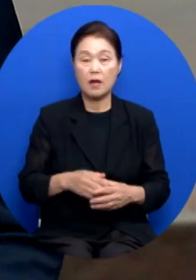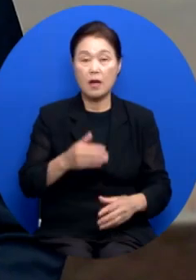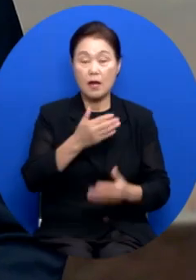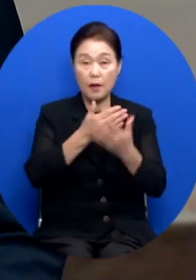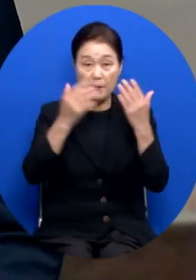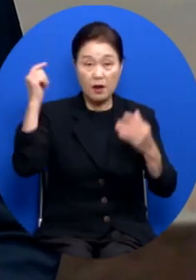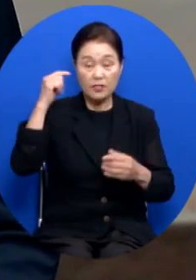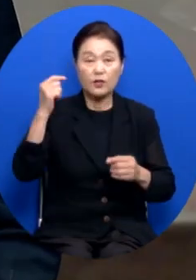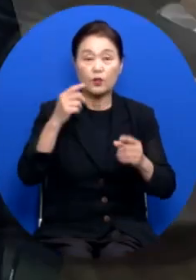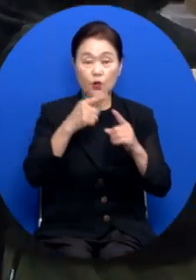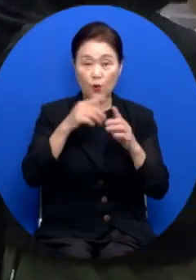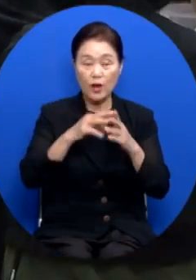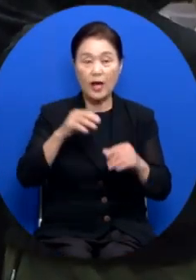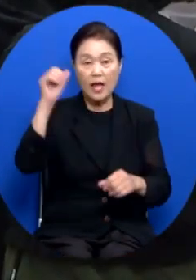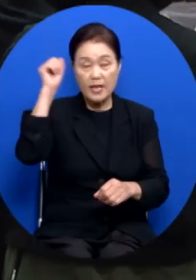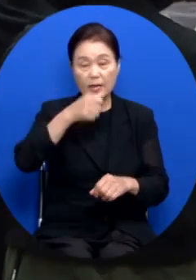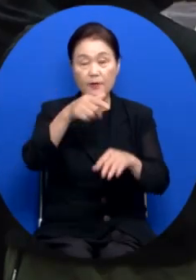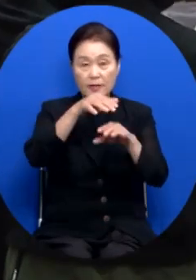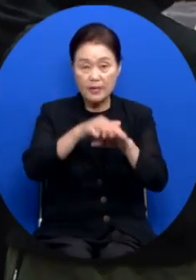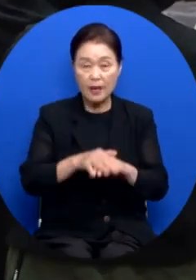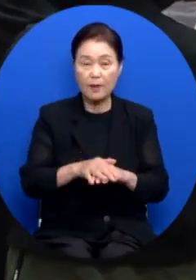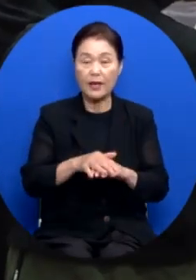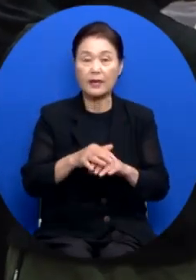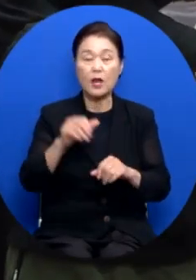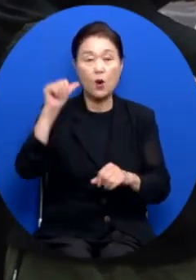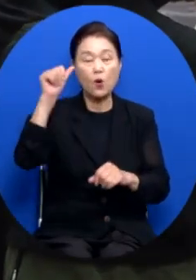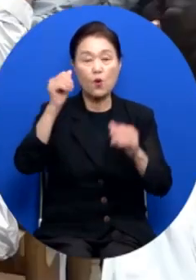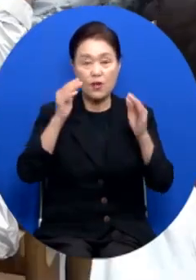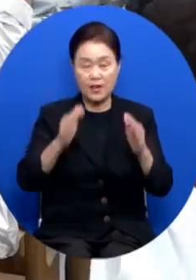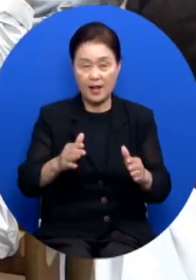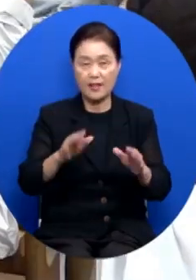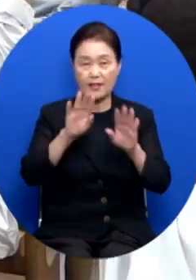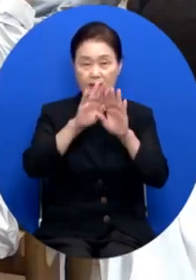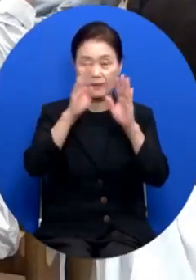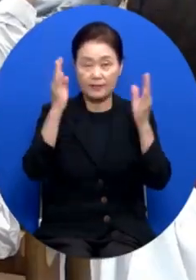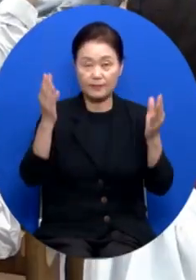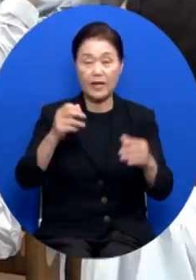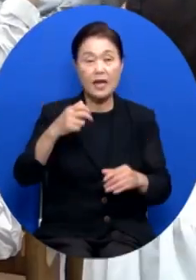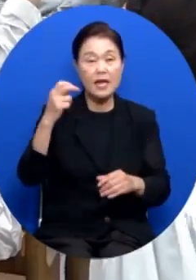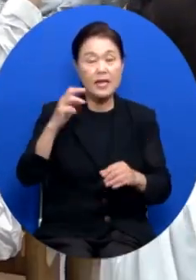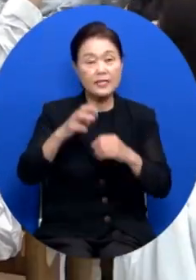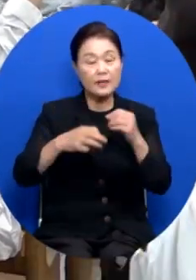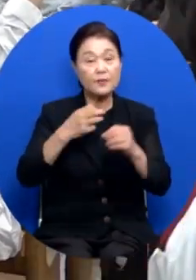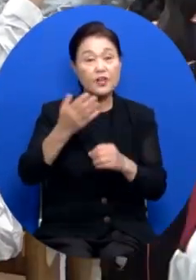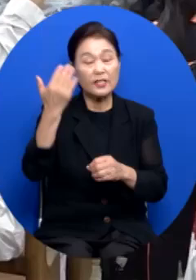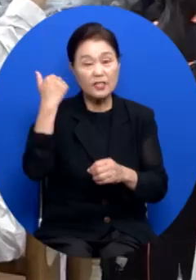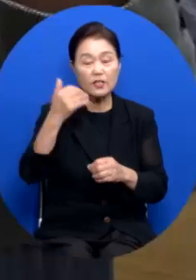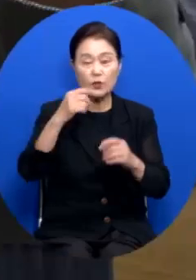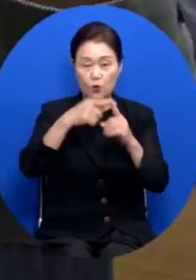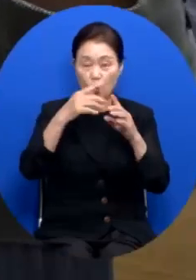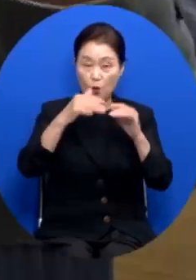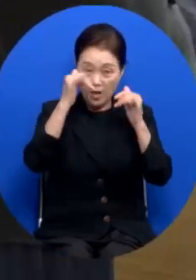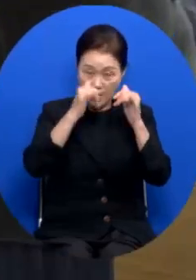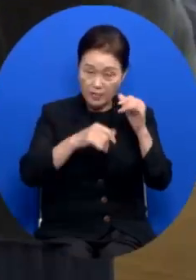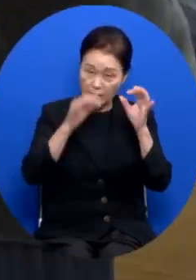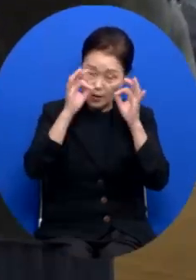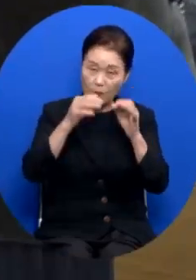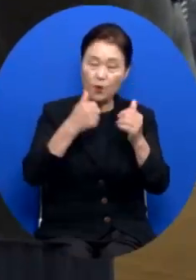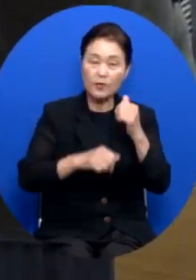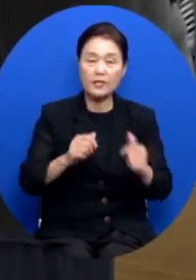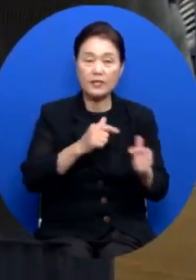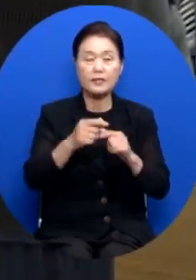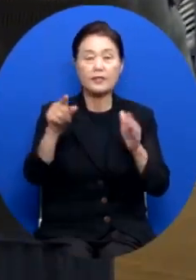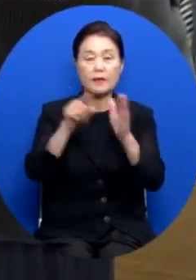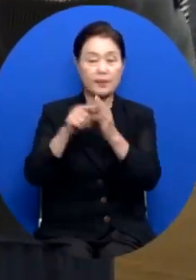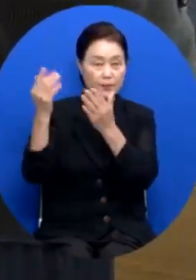명성교회가 특별 새벽 집회를 지난 3일부터 닷새 동안 진행하고 있습니다. 40여 년 교회의 역사를 돌아보고 자녀들에게 신앙을